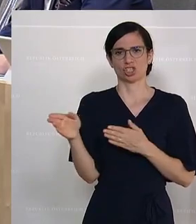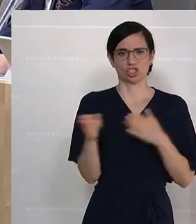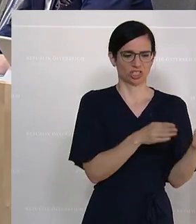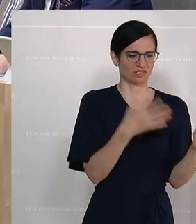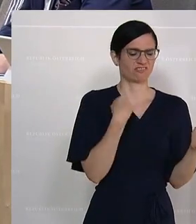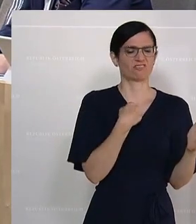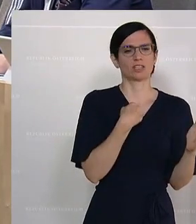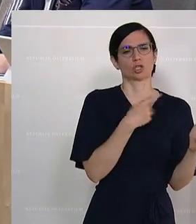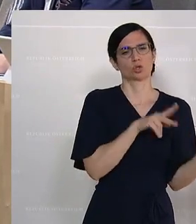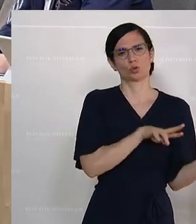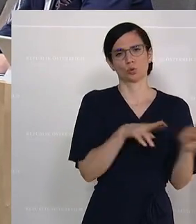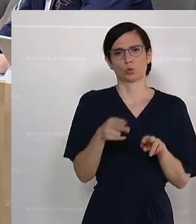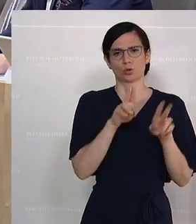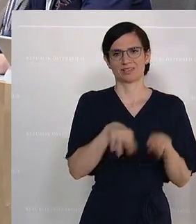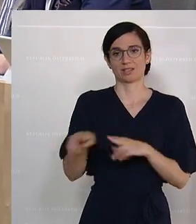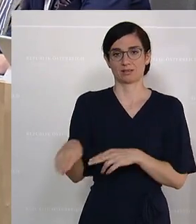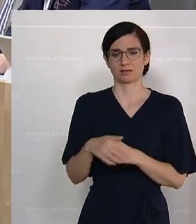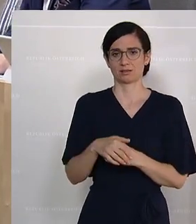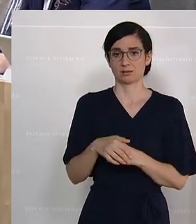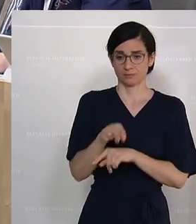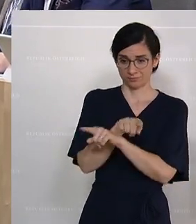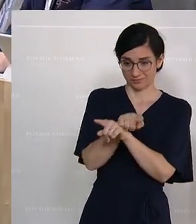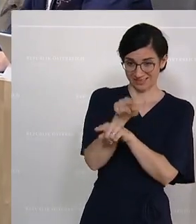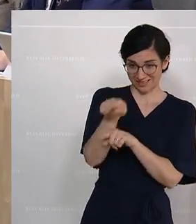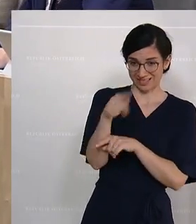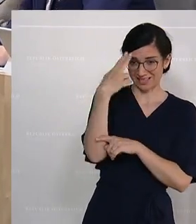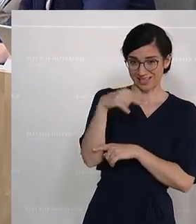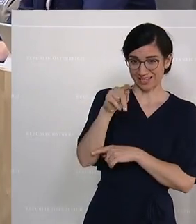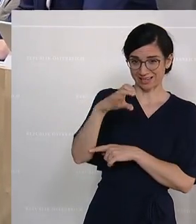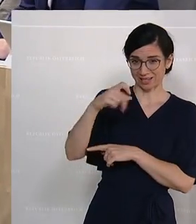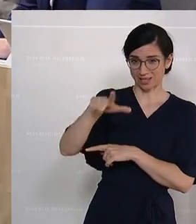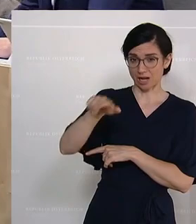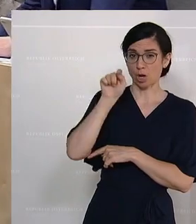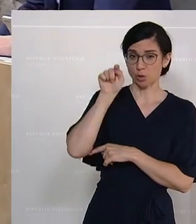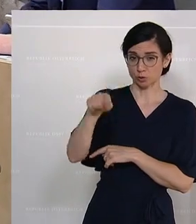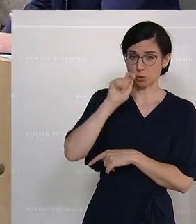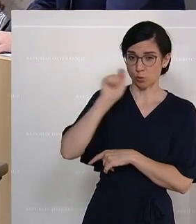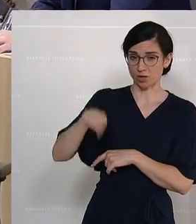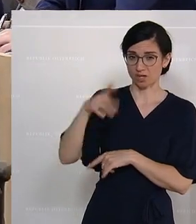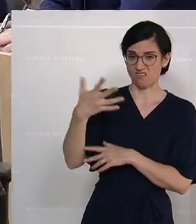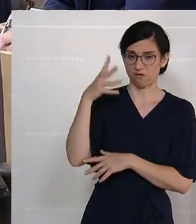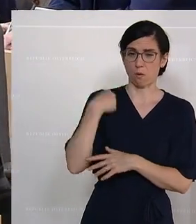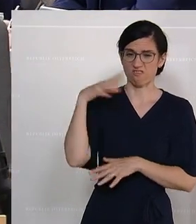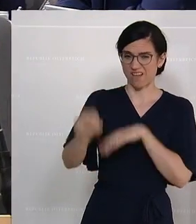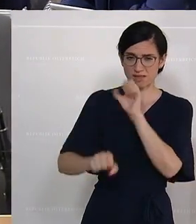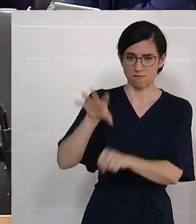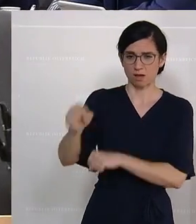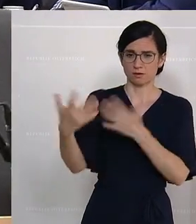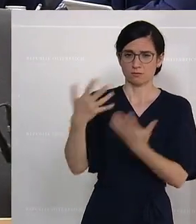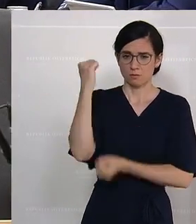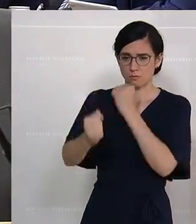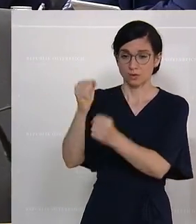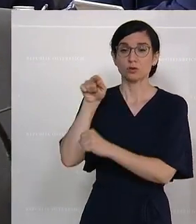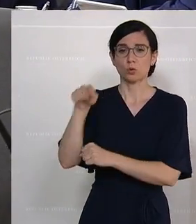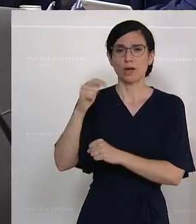sie und machen sie dort ihre self es dort wo gemordet und vergewaltigt wird und dann